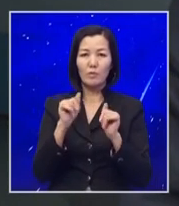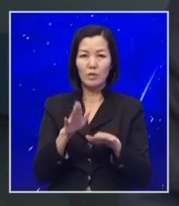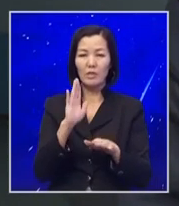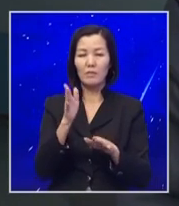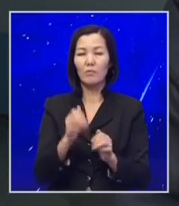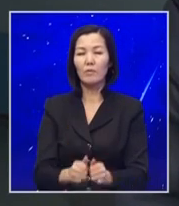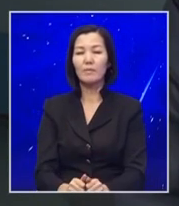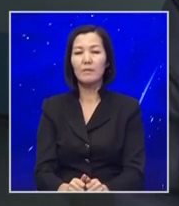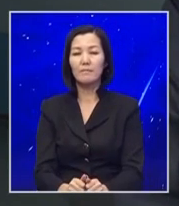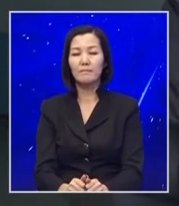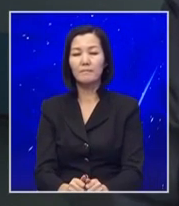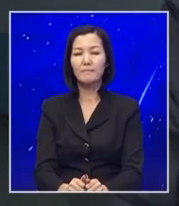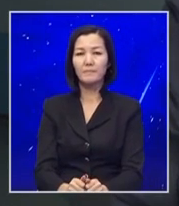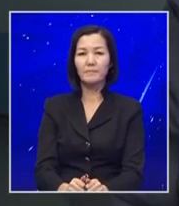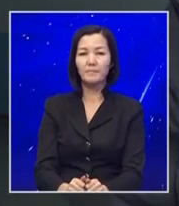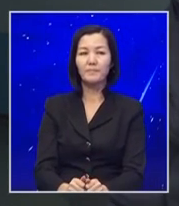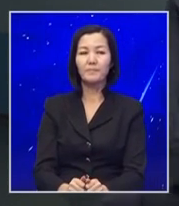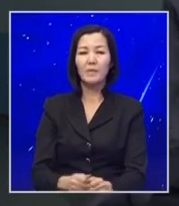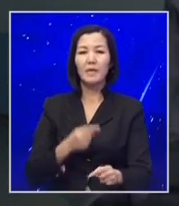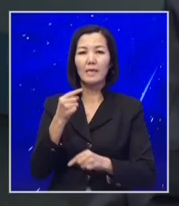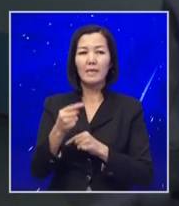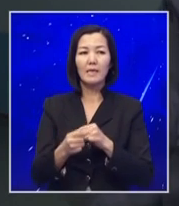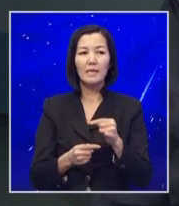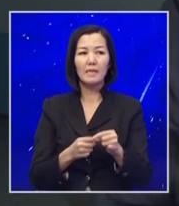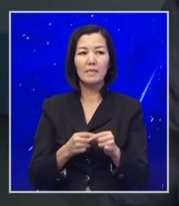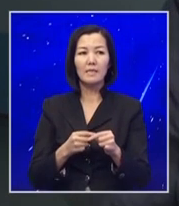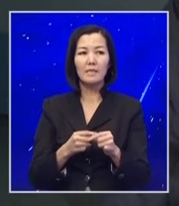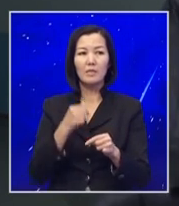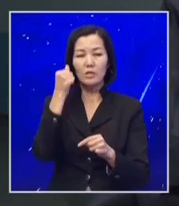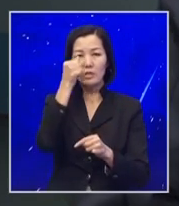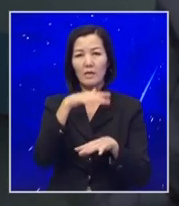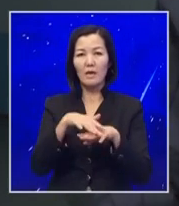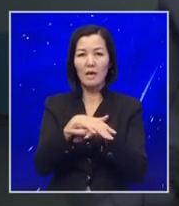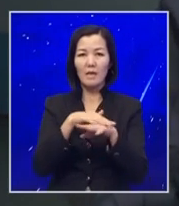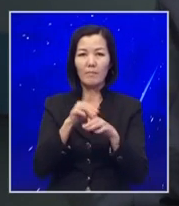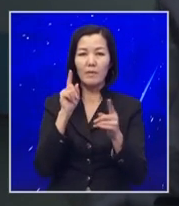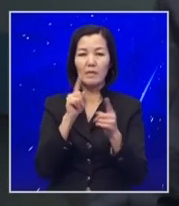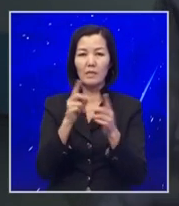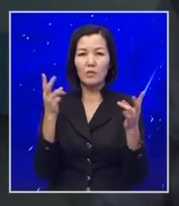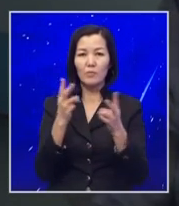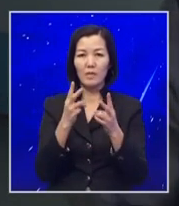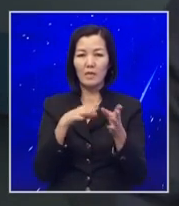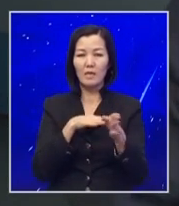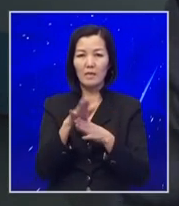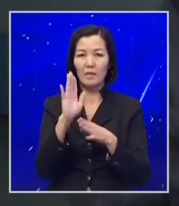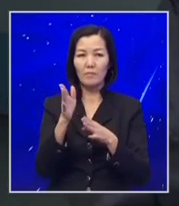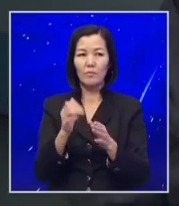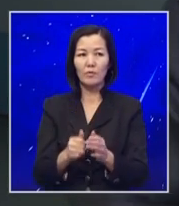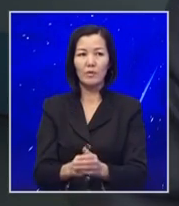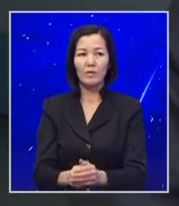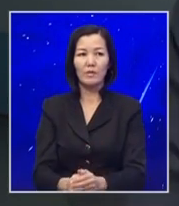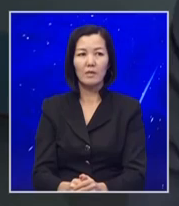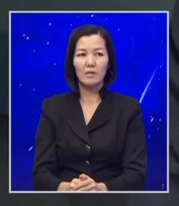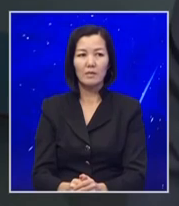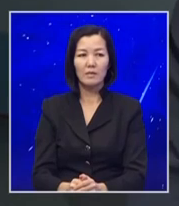өзімізге жоспарға тіркеп, келесі жылы халықпен кездескен кезде бетіміз ашық болатында осындай жұмыстар жасалды деп айтуға, жұмыс